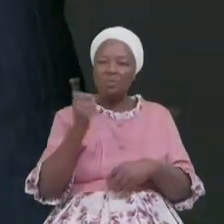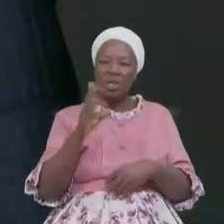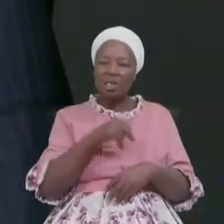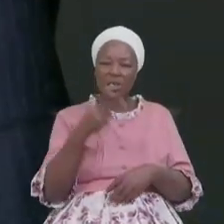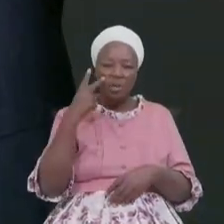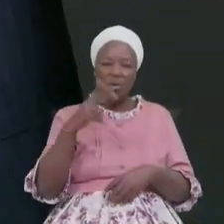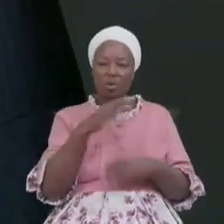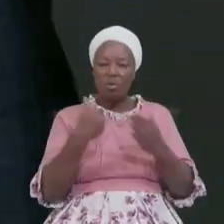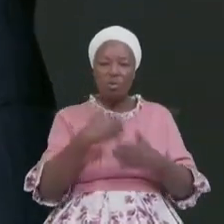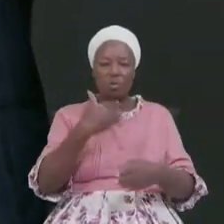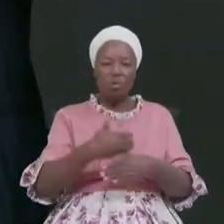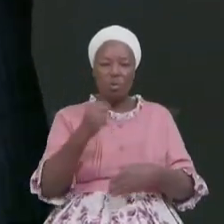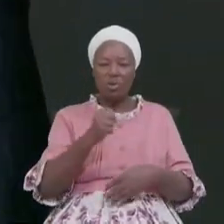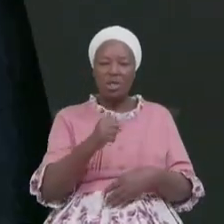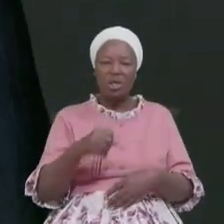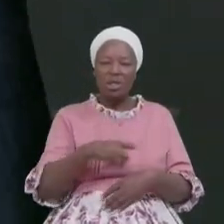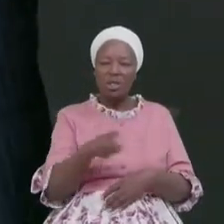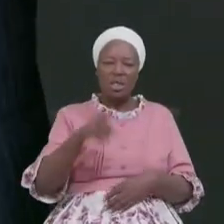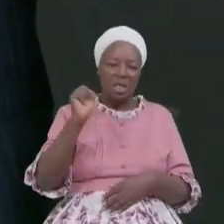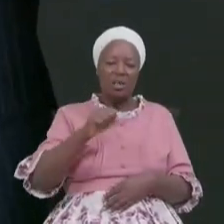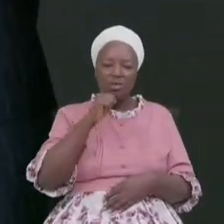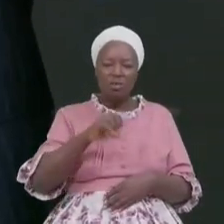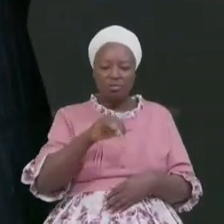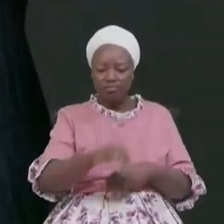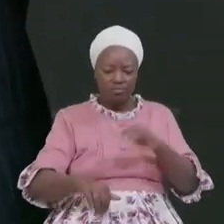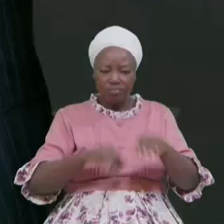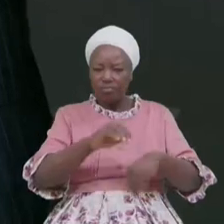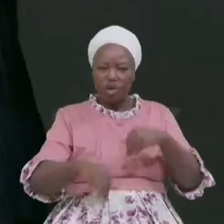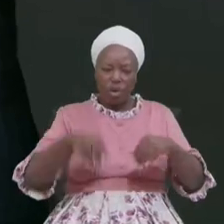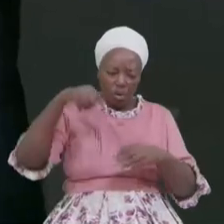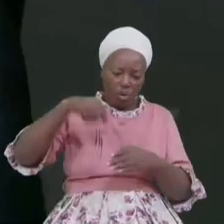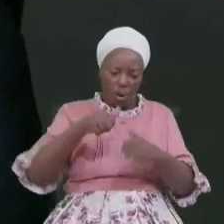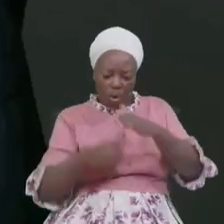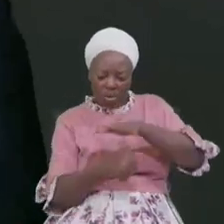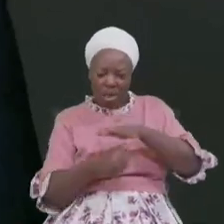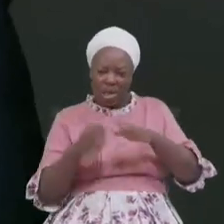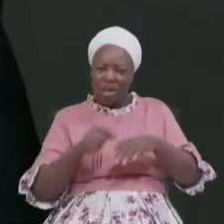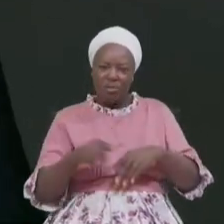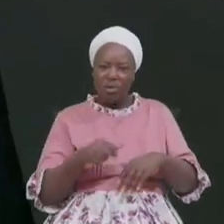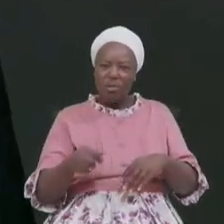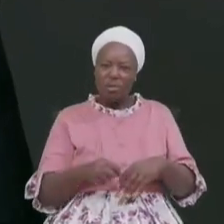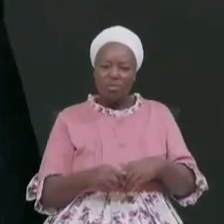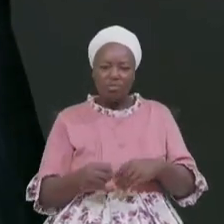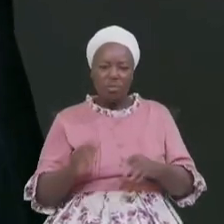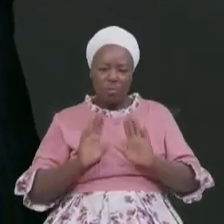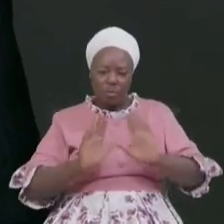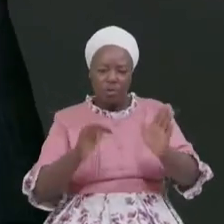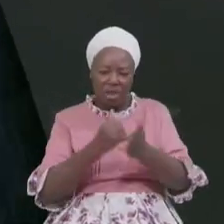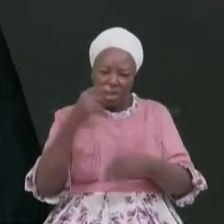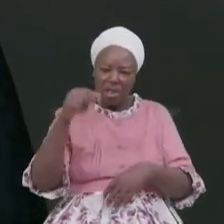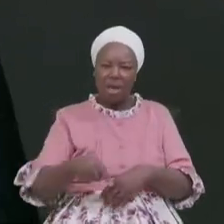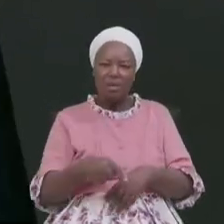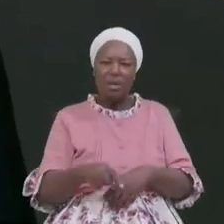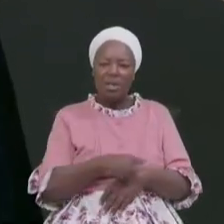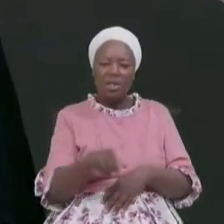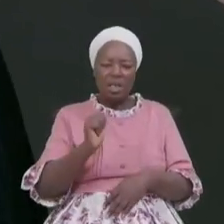vu ces murailles. Ils ne pouvaient pas creuser sous la terre pour traverser. Ils ne pouvaient pas faire sauter ça. Ils ne pouvaient pas